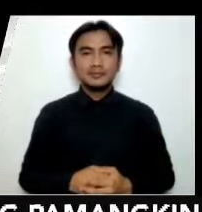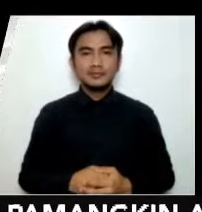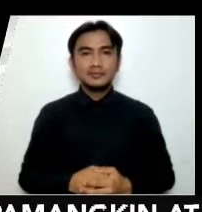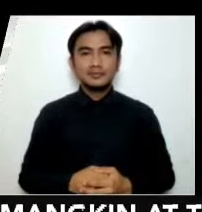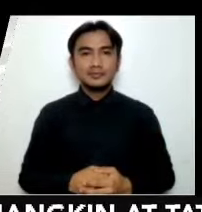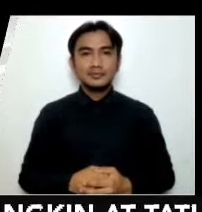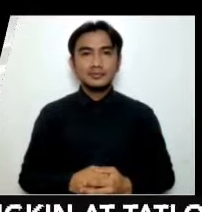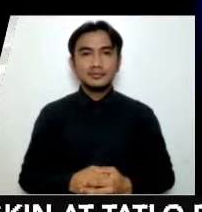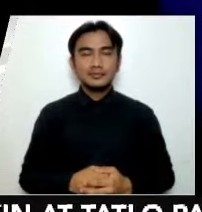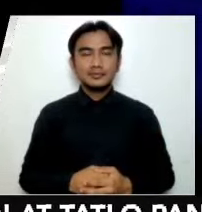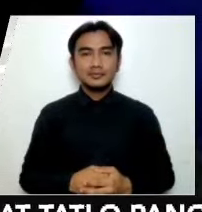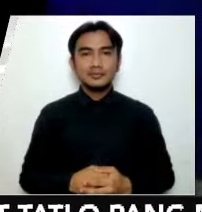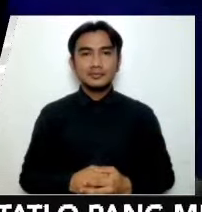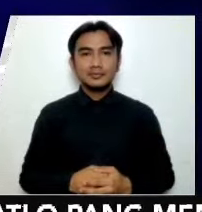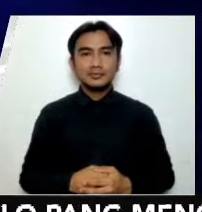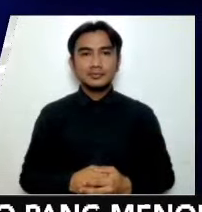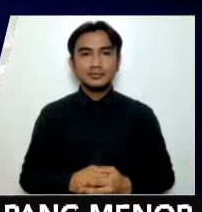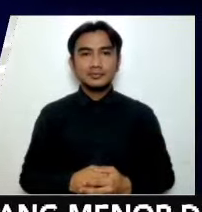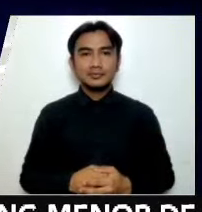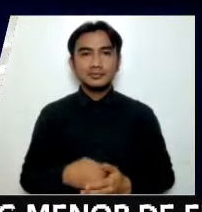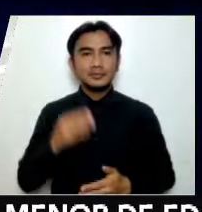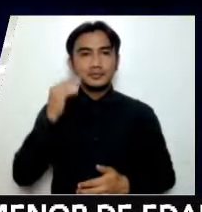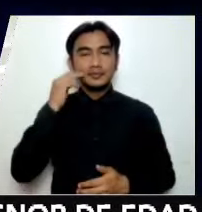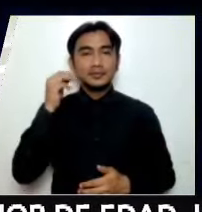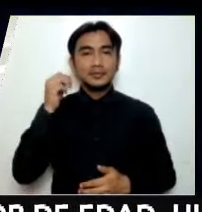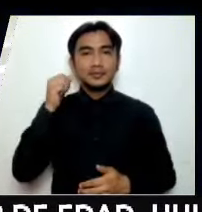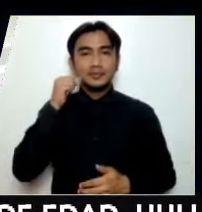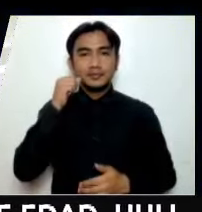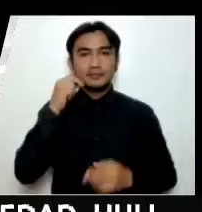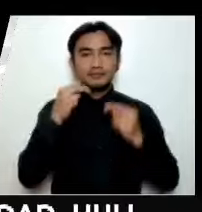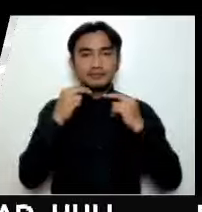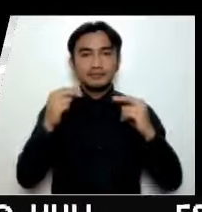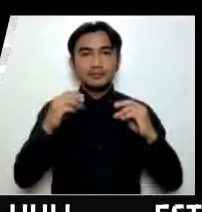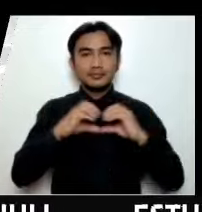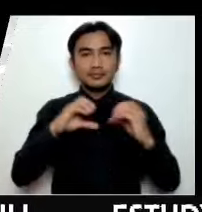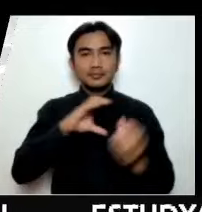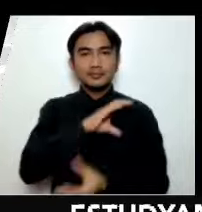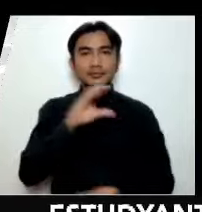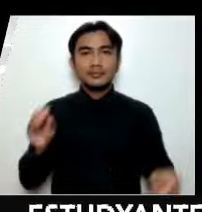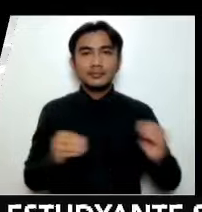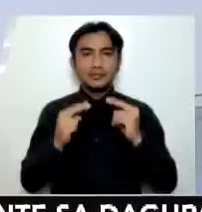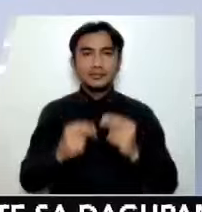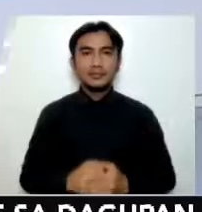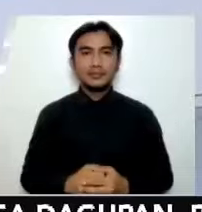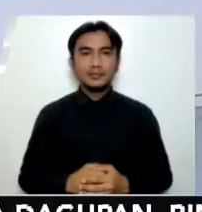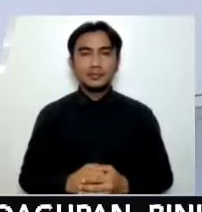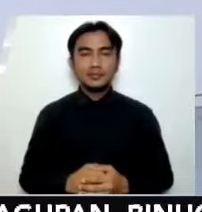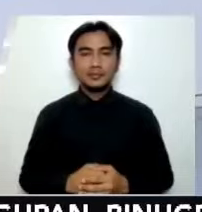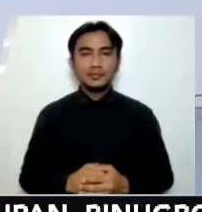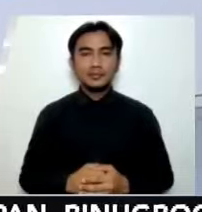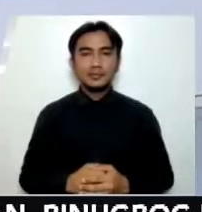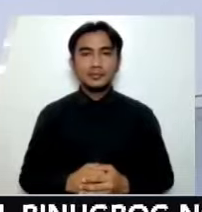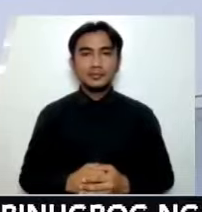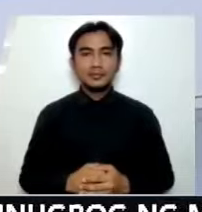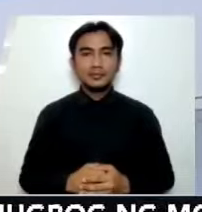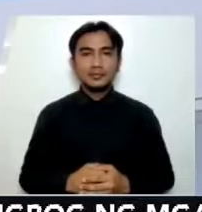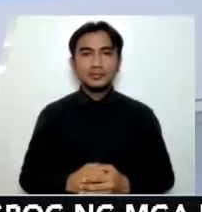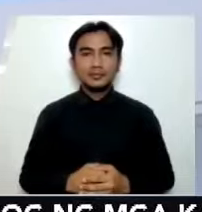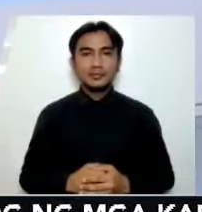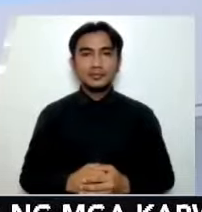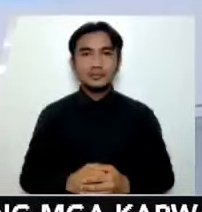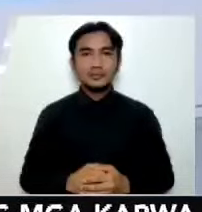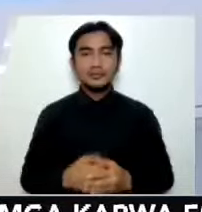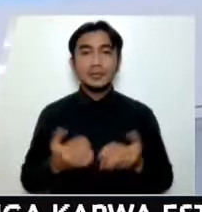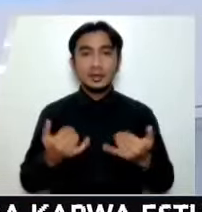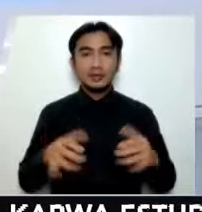marisol abdur rahman nagbabalita para sa GMA integrated news pinawalang visa ng PNP ang